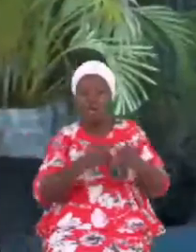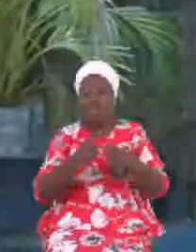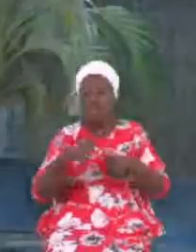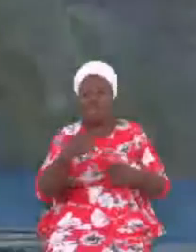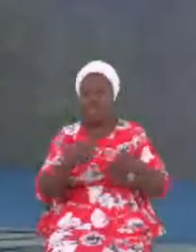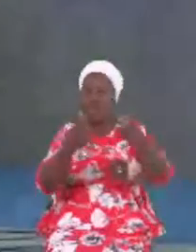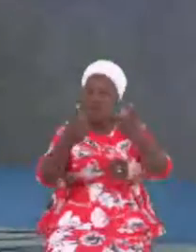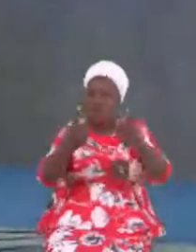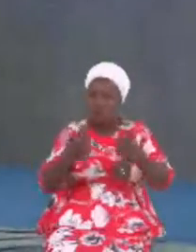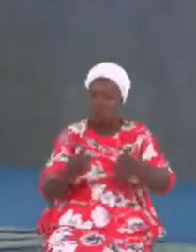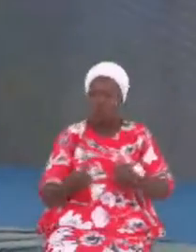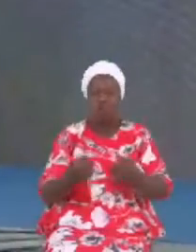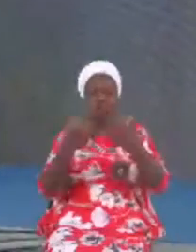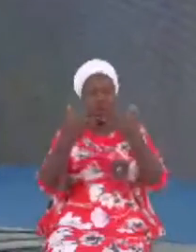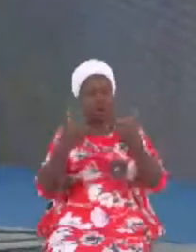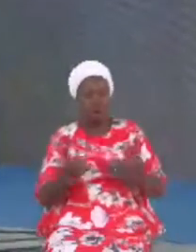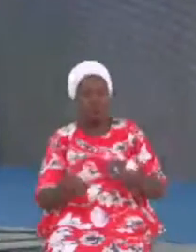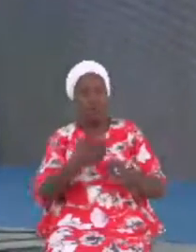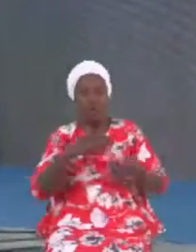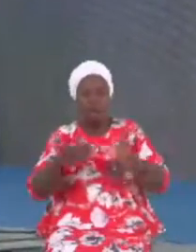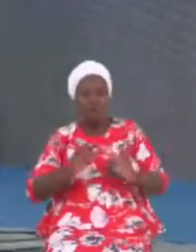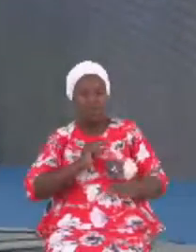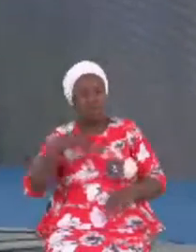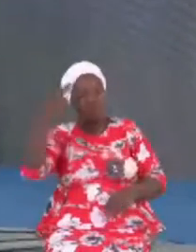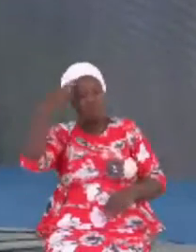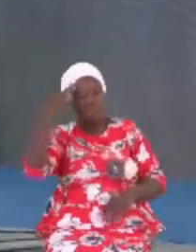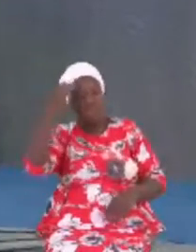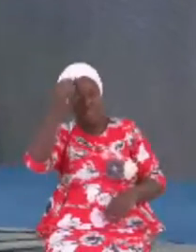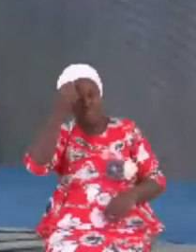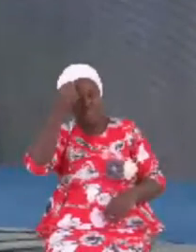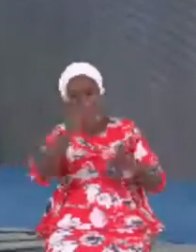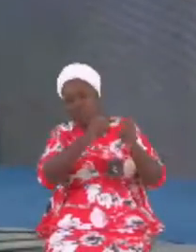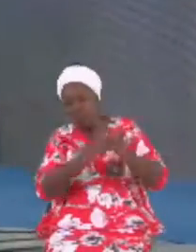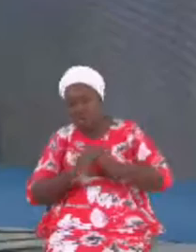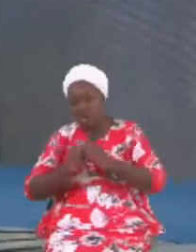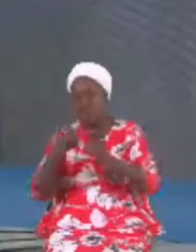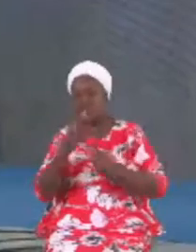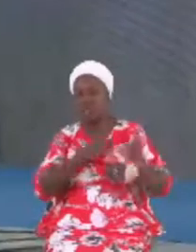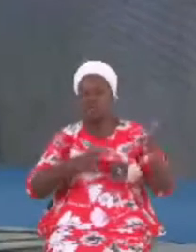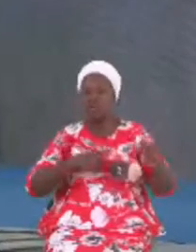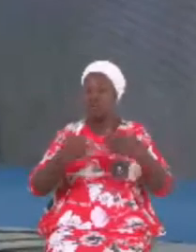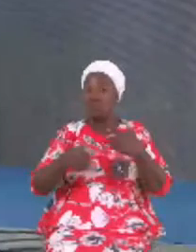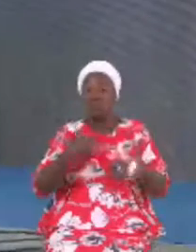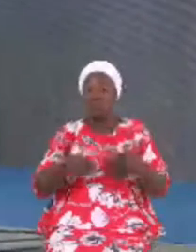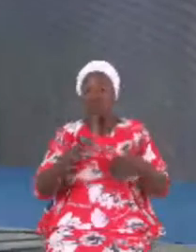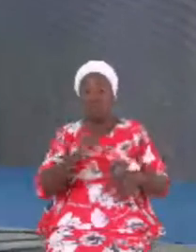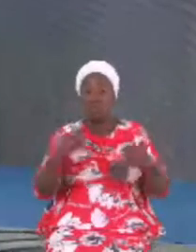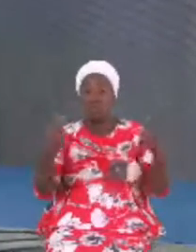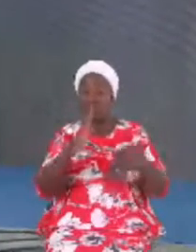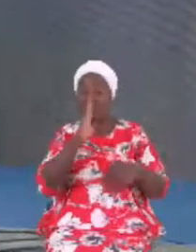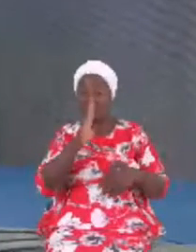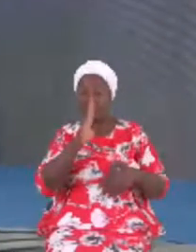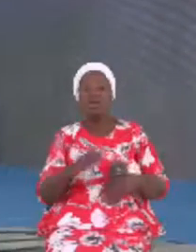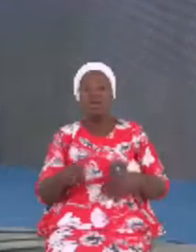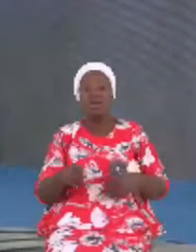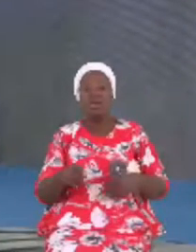maintenant et plaidons, dit l'Éternel. Si vos péchés sont comme le cramoisi, s'ils sont